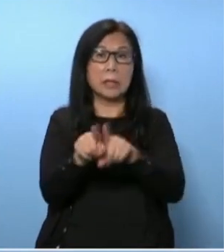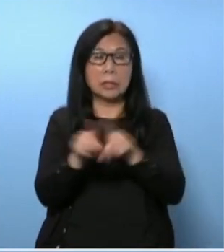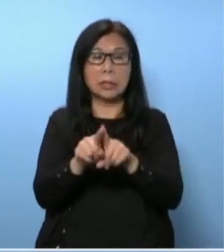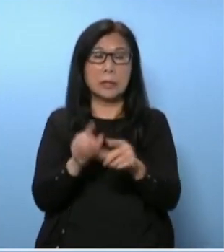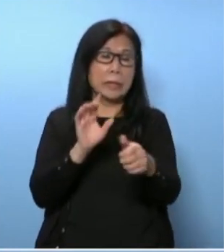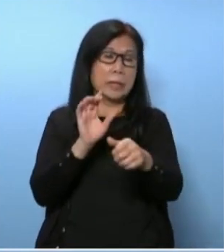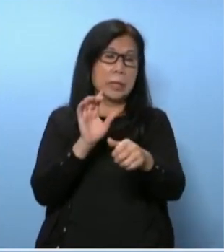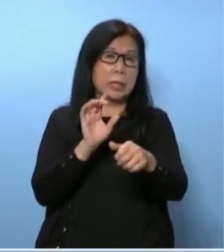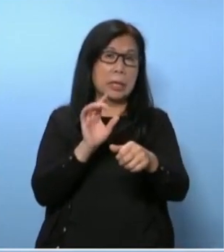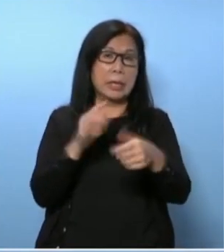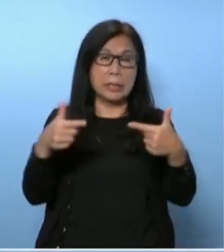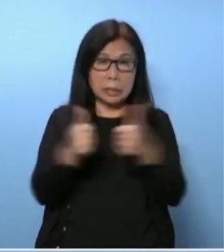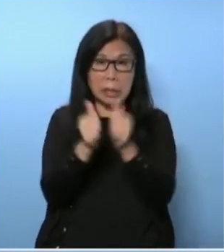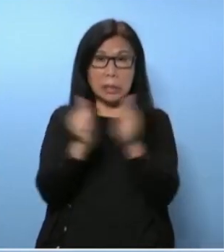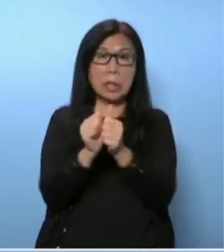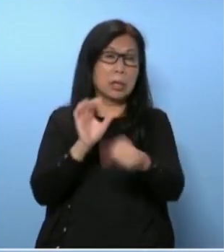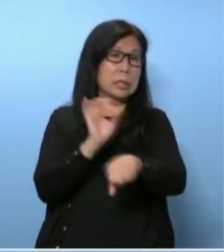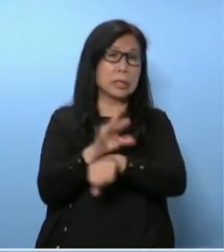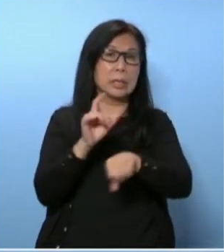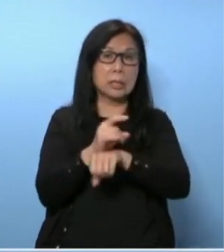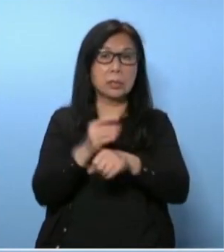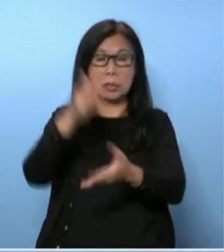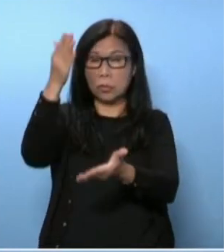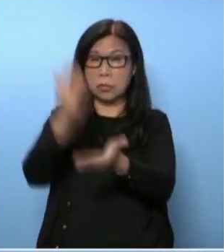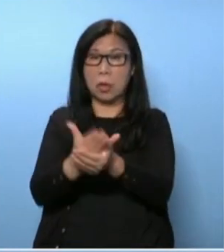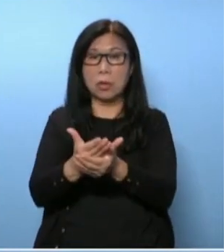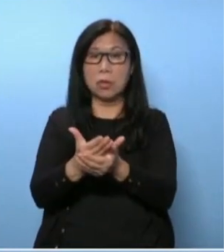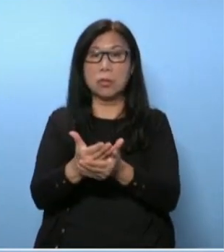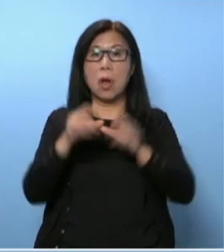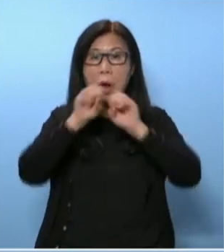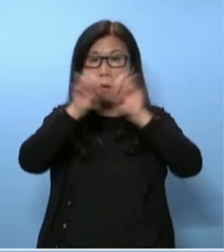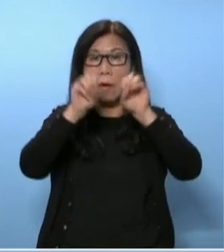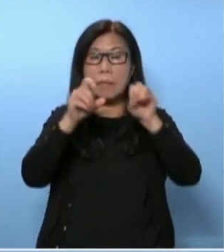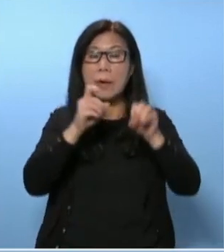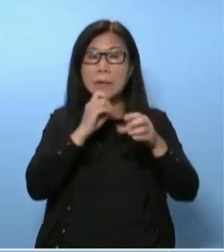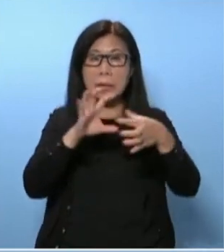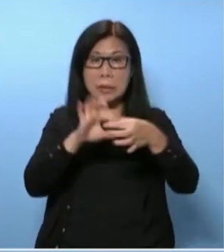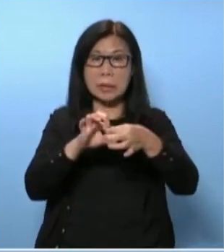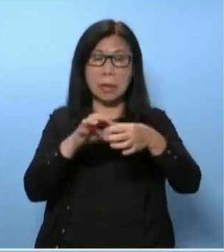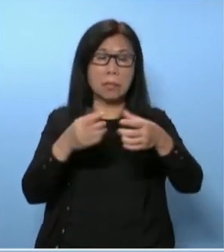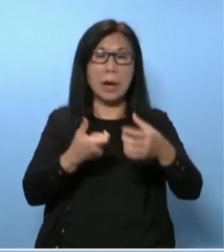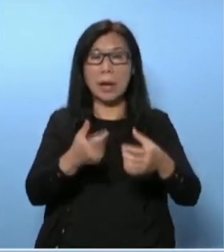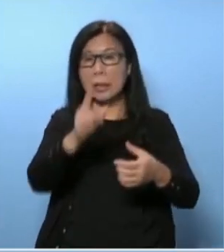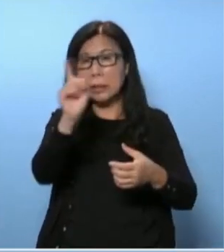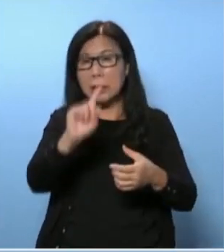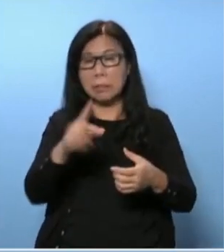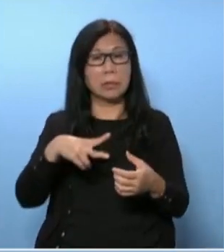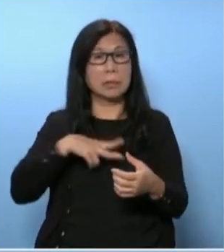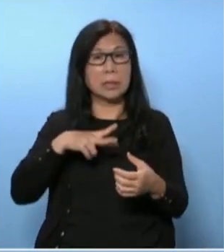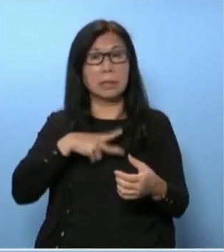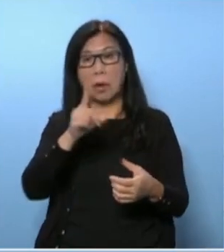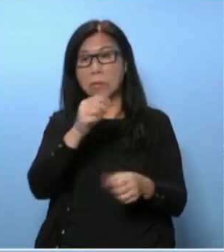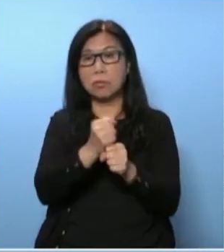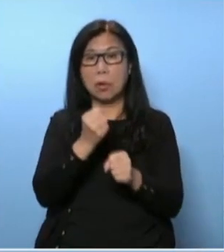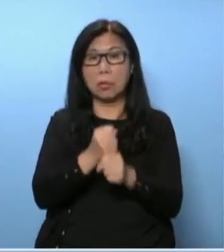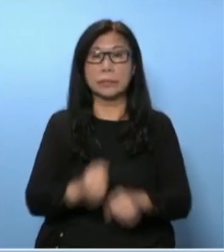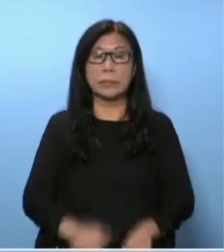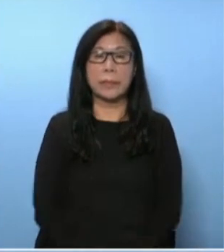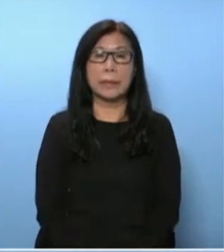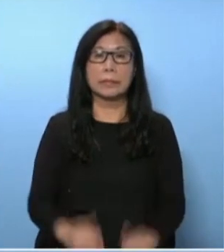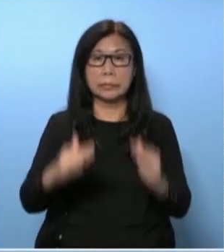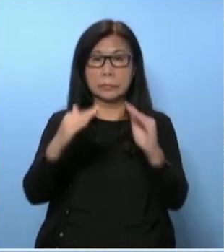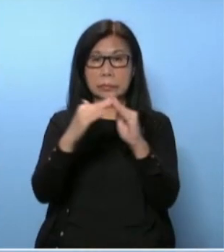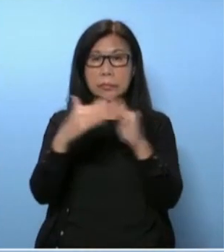咁樣堵截嗰啲信息嘅發布，可唔可以有一啲相關嘅機制去處理咧？唔該，主席。 局